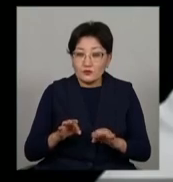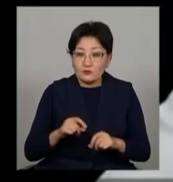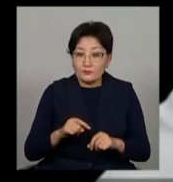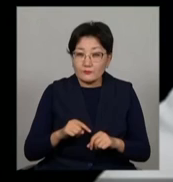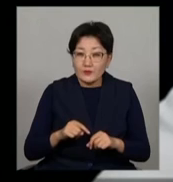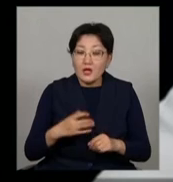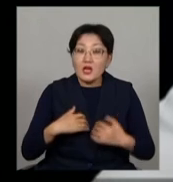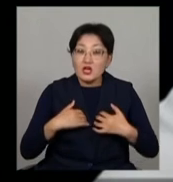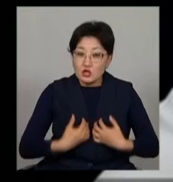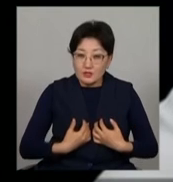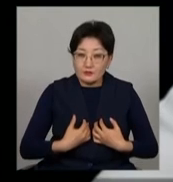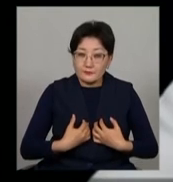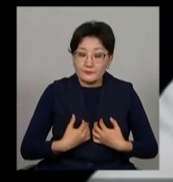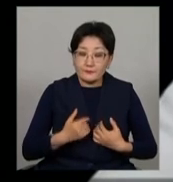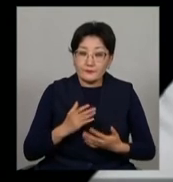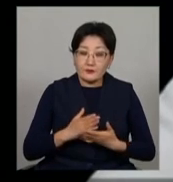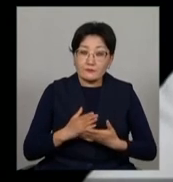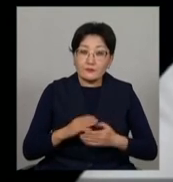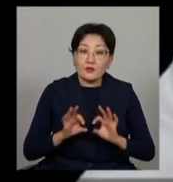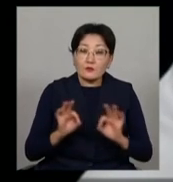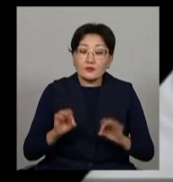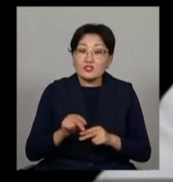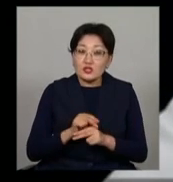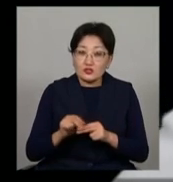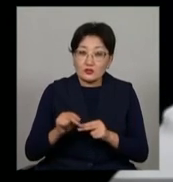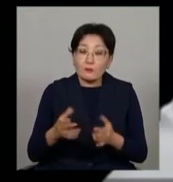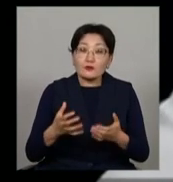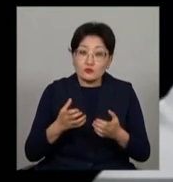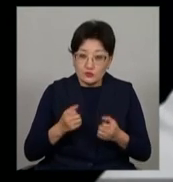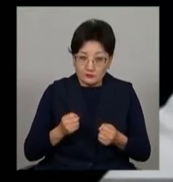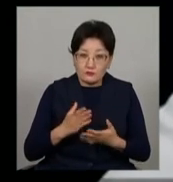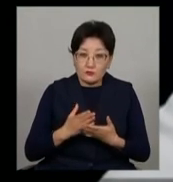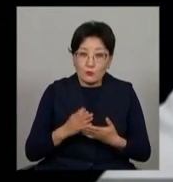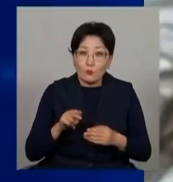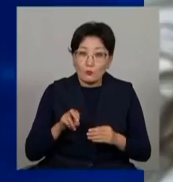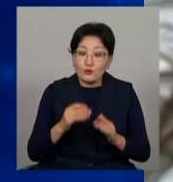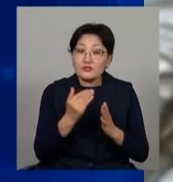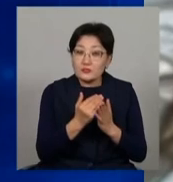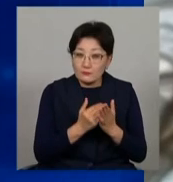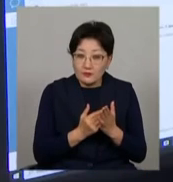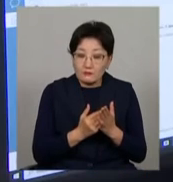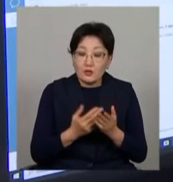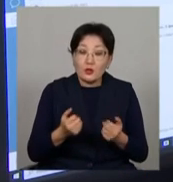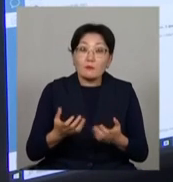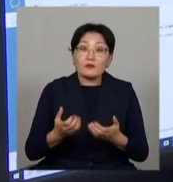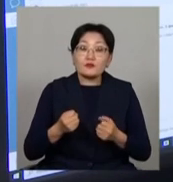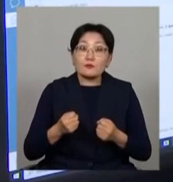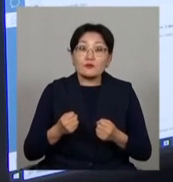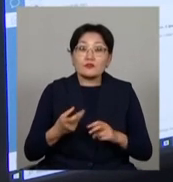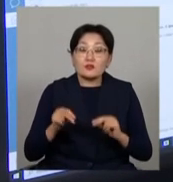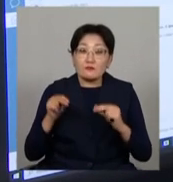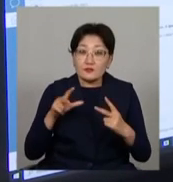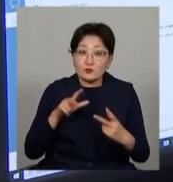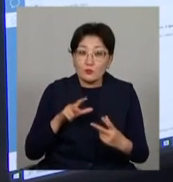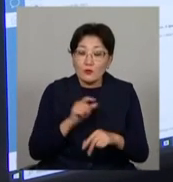это, кашель. Отлично. Лечение получаете, да, по схеме? Да, получаю. Посредством